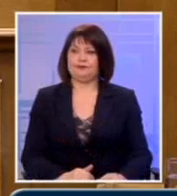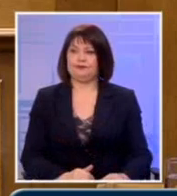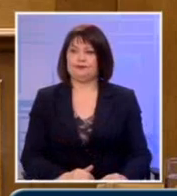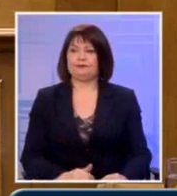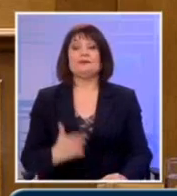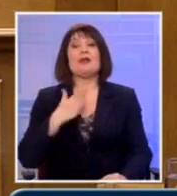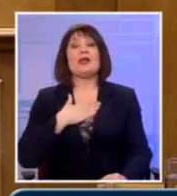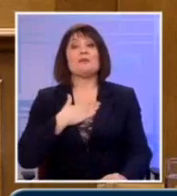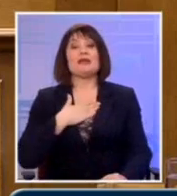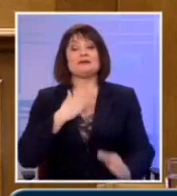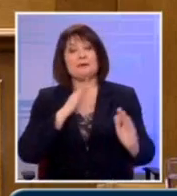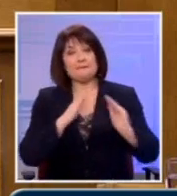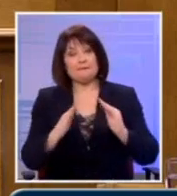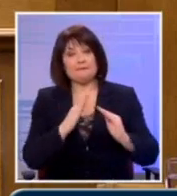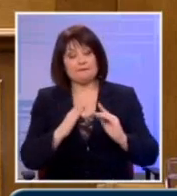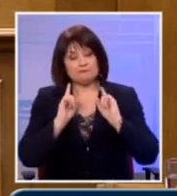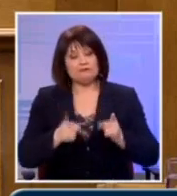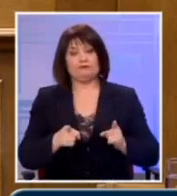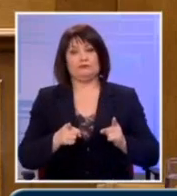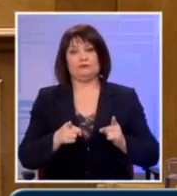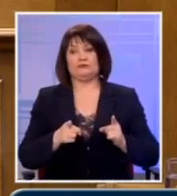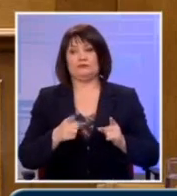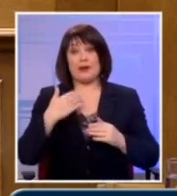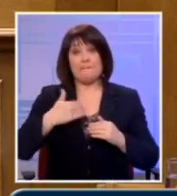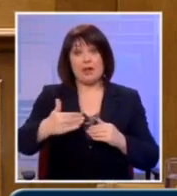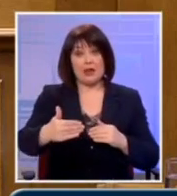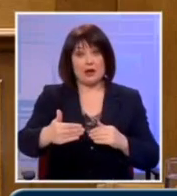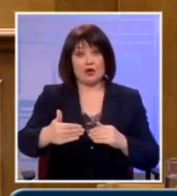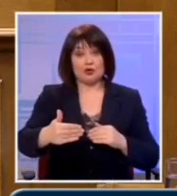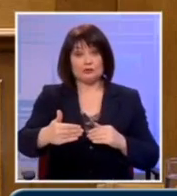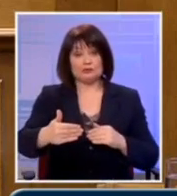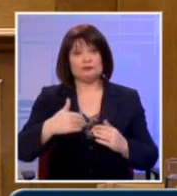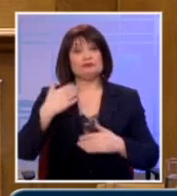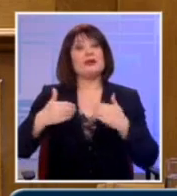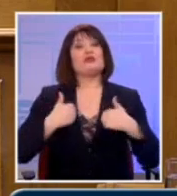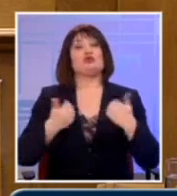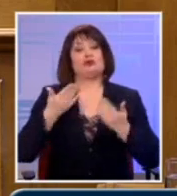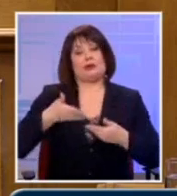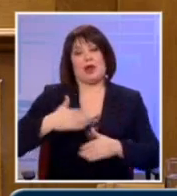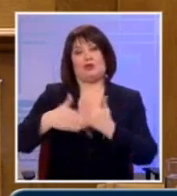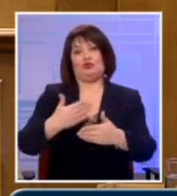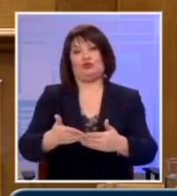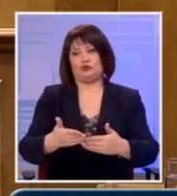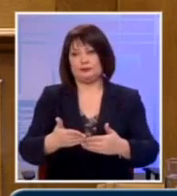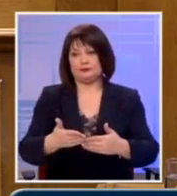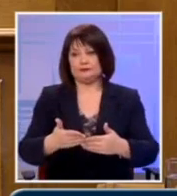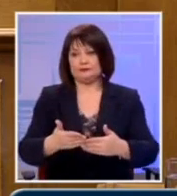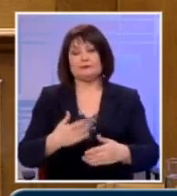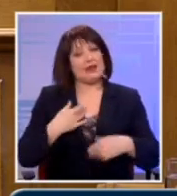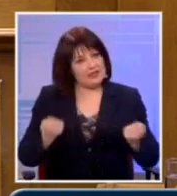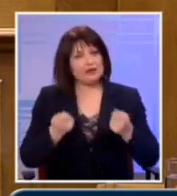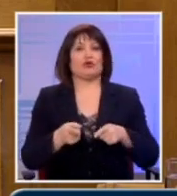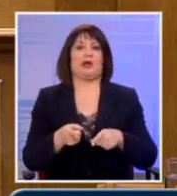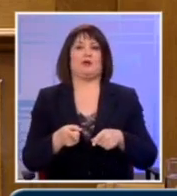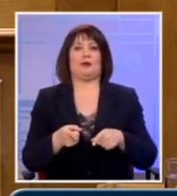Είμαστε ταγμένοι να υπερασπιστούμε το μέλλον και τις επόμενες γενιές. Και αυτό θα